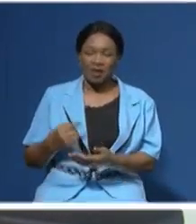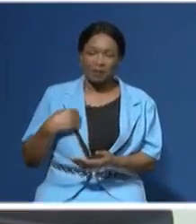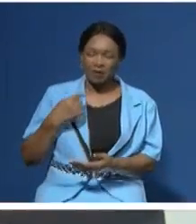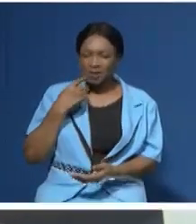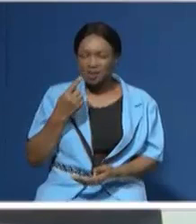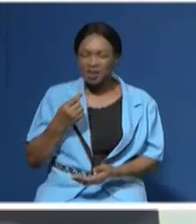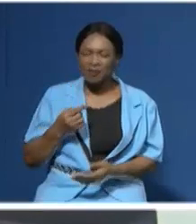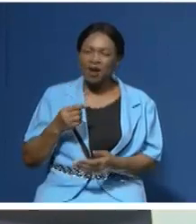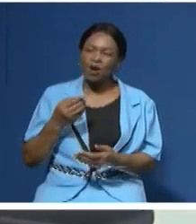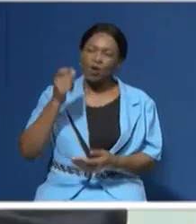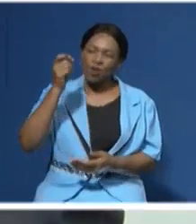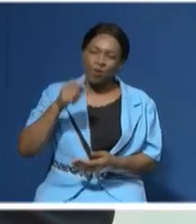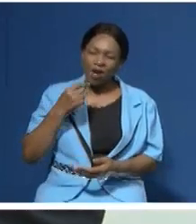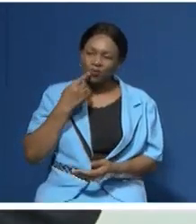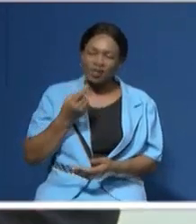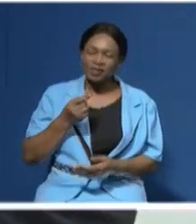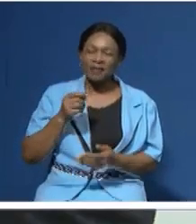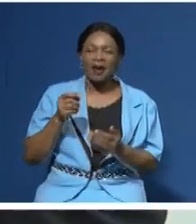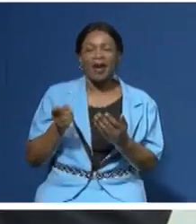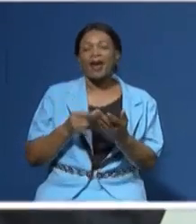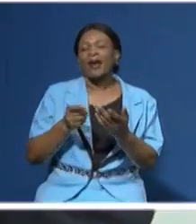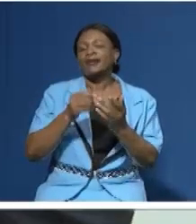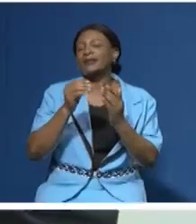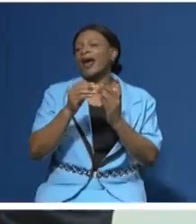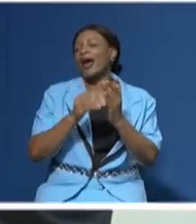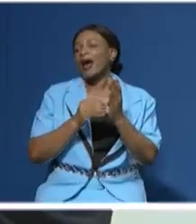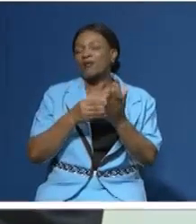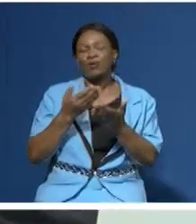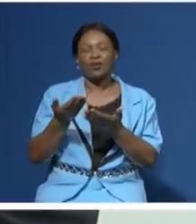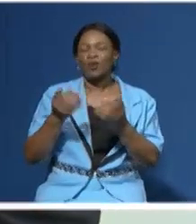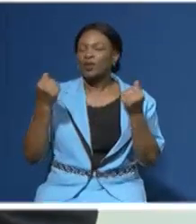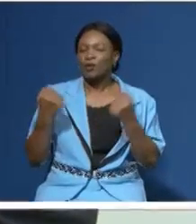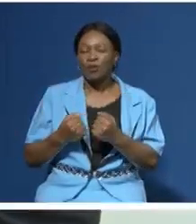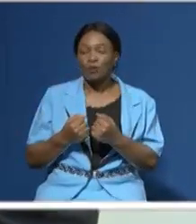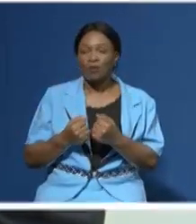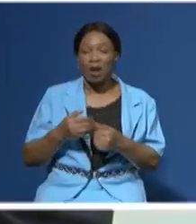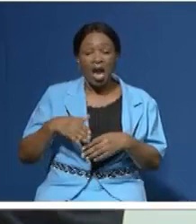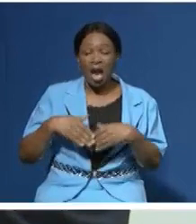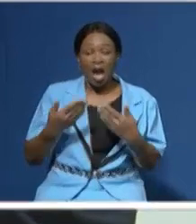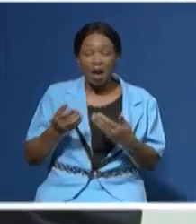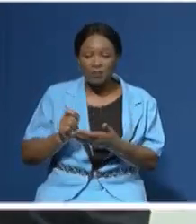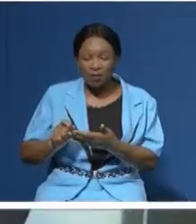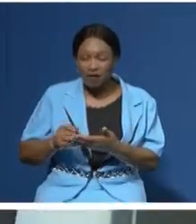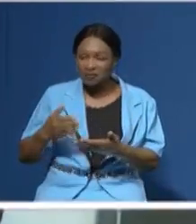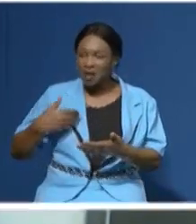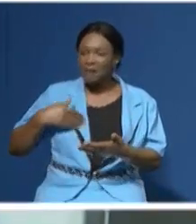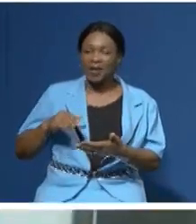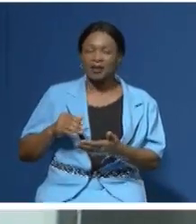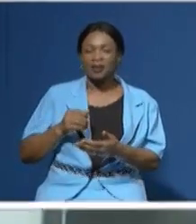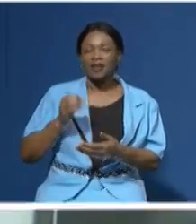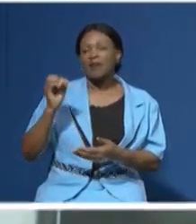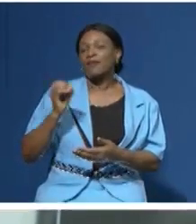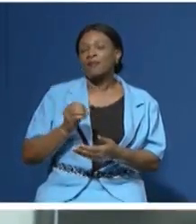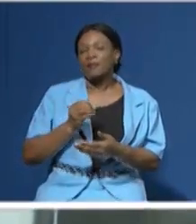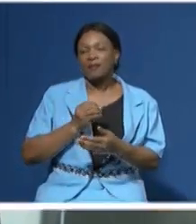Na sio kwamba wanaichukulia, kwa ukiona somo umewekewa maksimia, hakuna mwanafunzi ambaye hapendi kupata maksimia. Haya ni